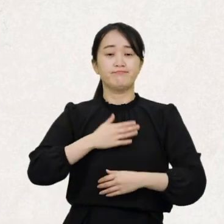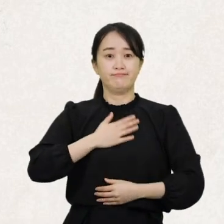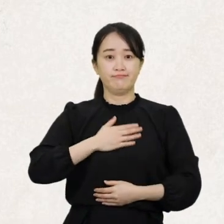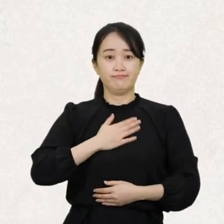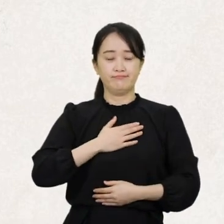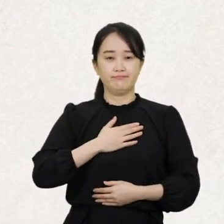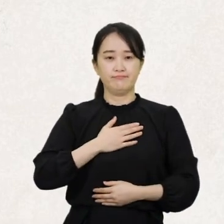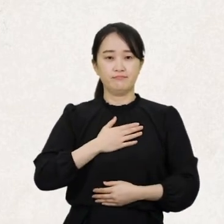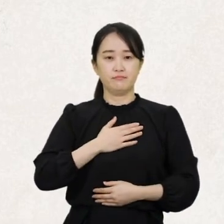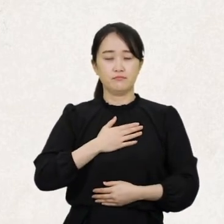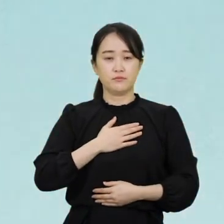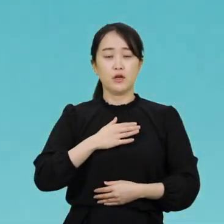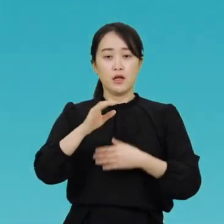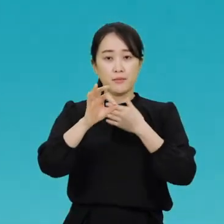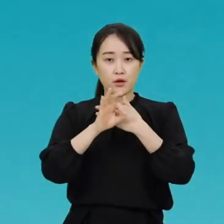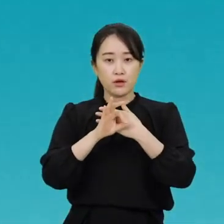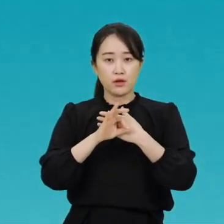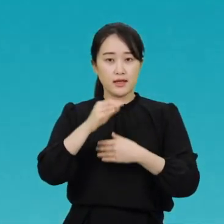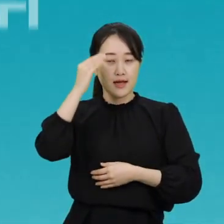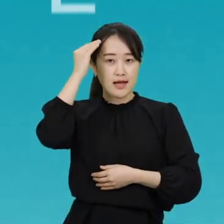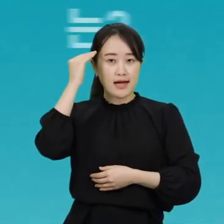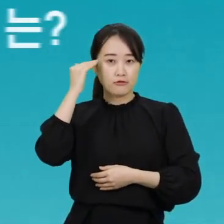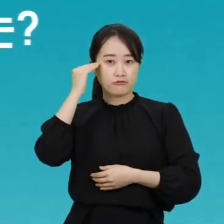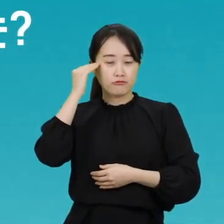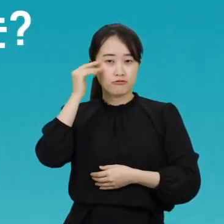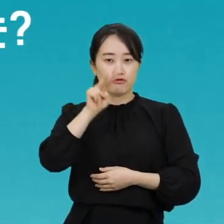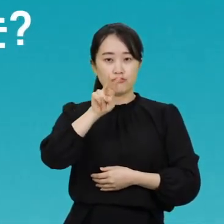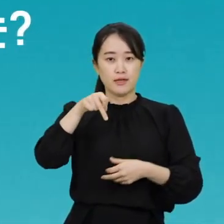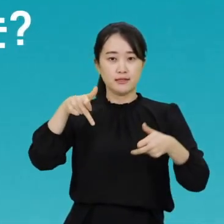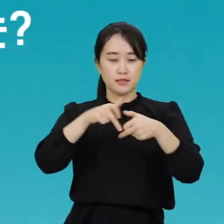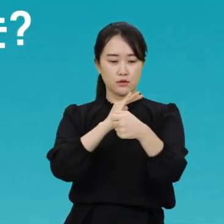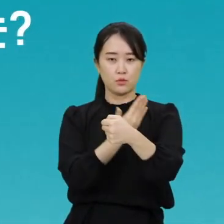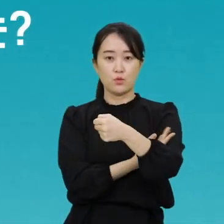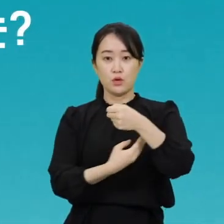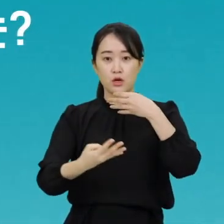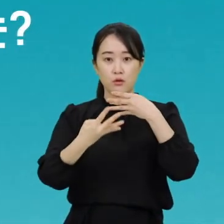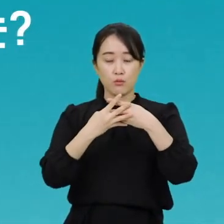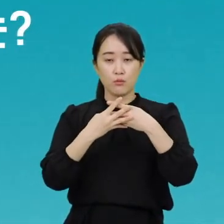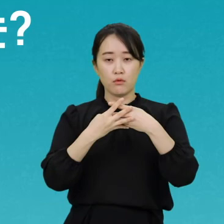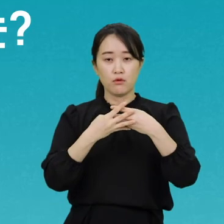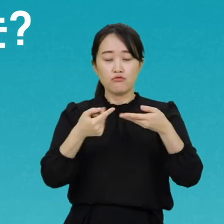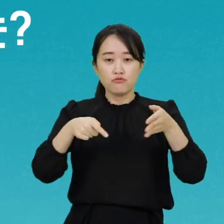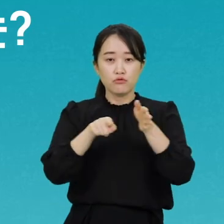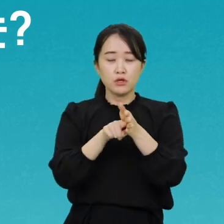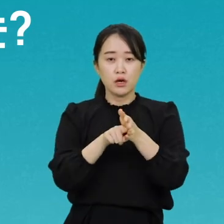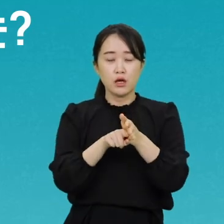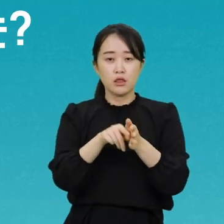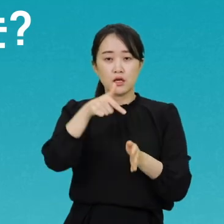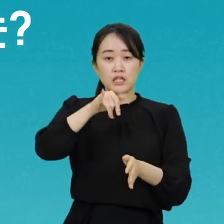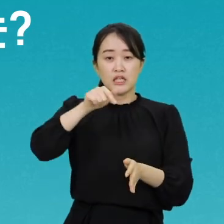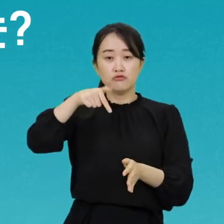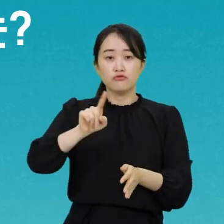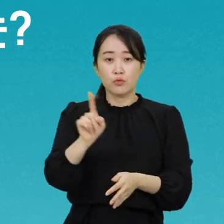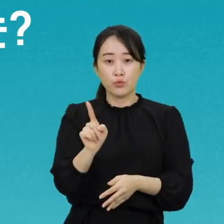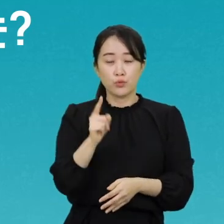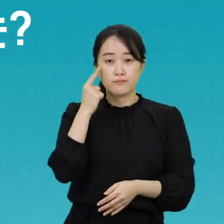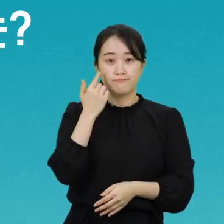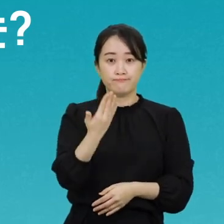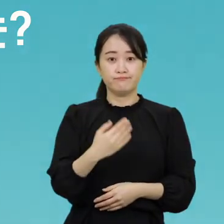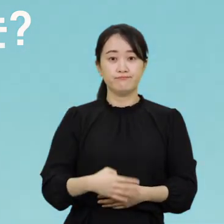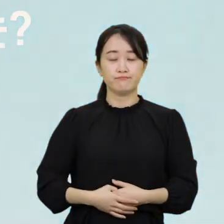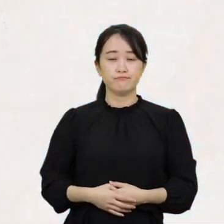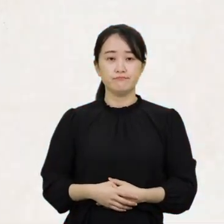알겠습니다. 그렇다면 우리나라에 설치된 유엔 장애인 권리 협약 이행을 위한 기구로는 어떤 것이